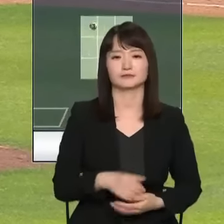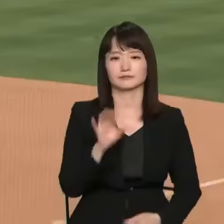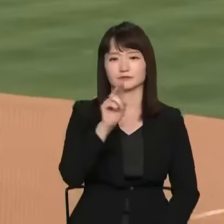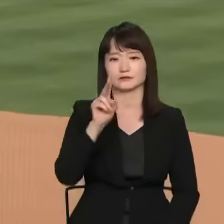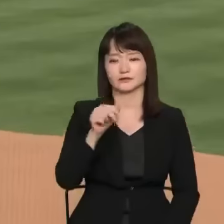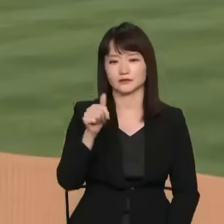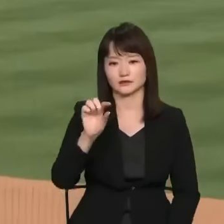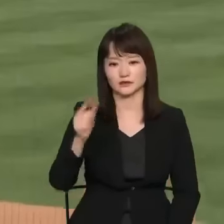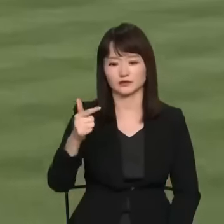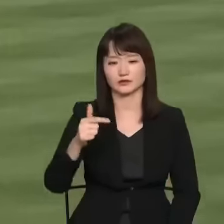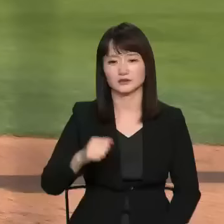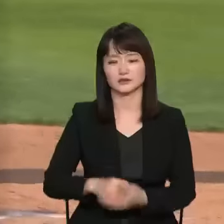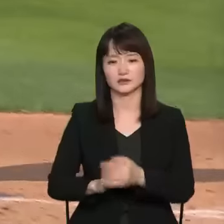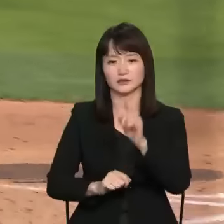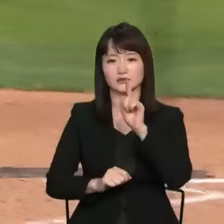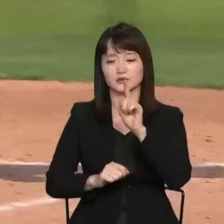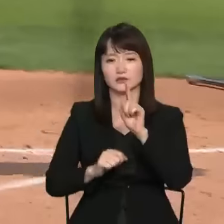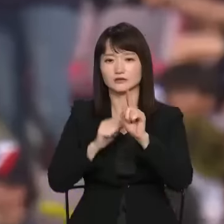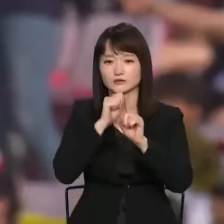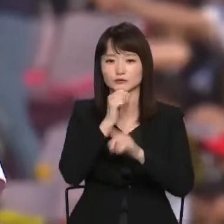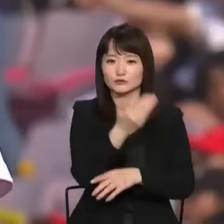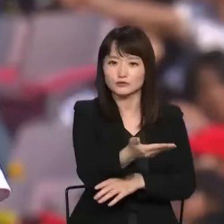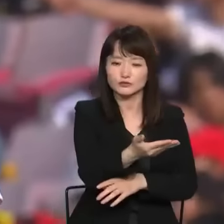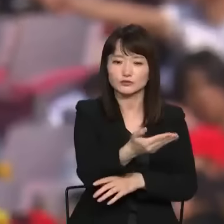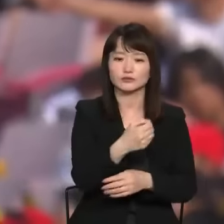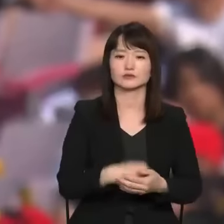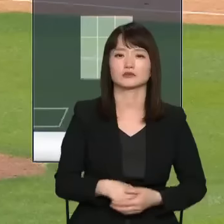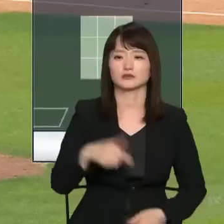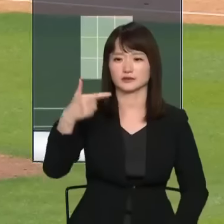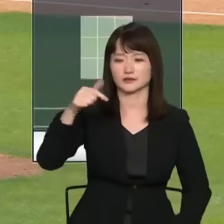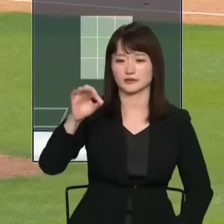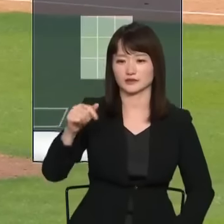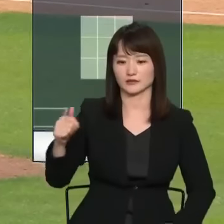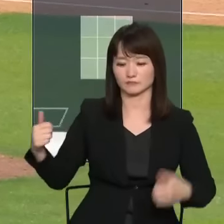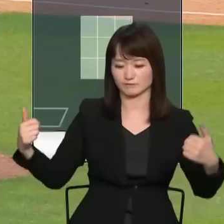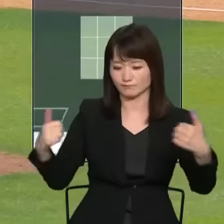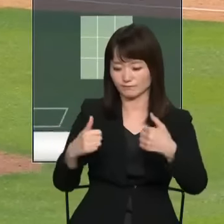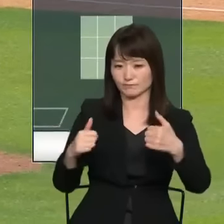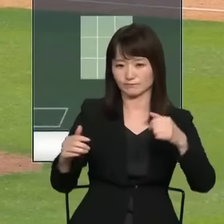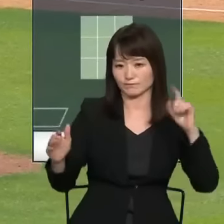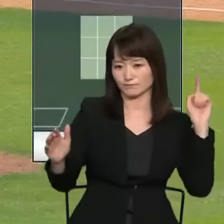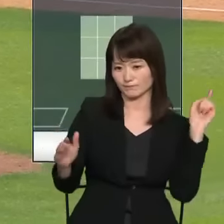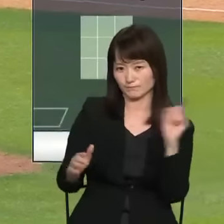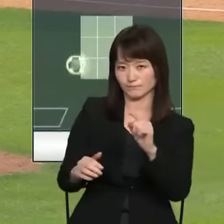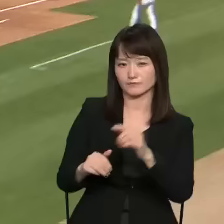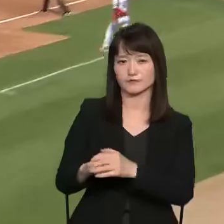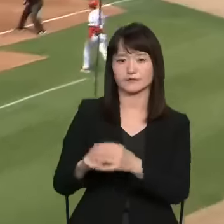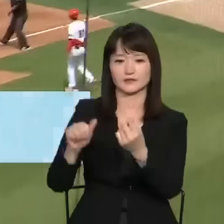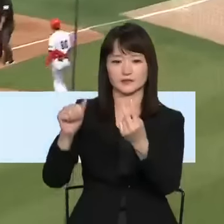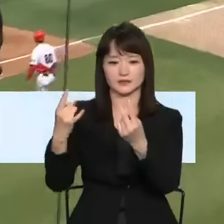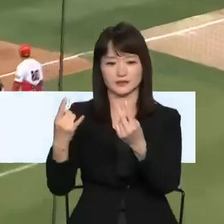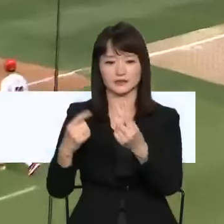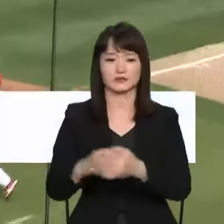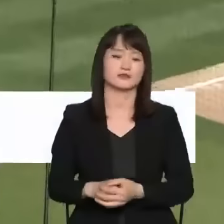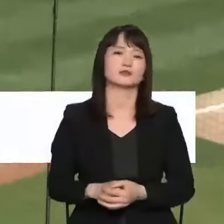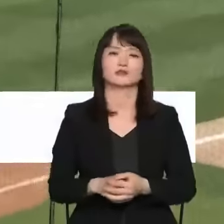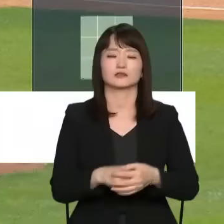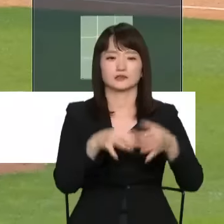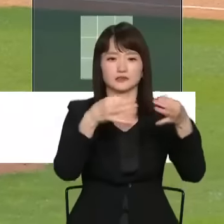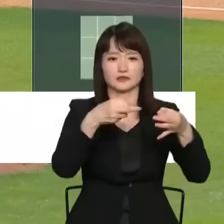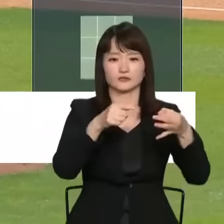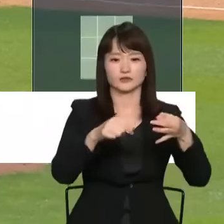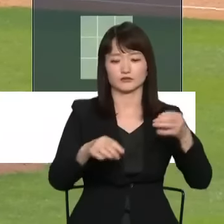양현종이 1실점으로 두산 타선을 틀어막는 사이 기아의 방망이도 뜨거워졌습니다. 2회 이우성과 김선빈의 안타